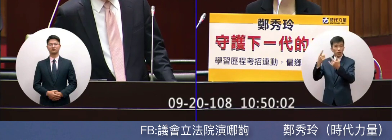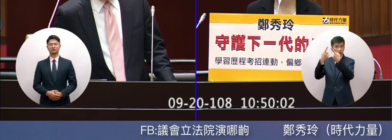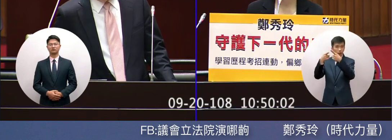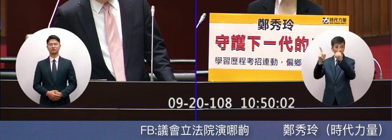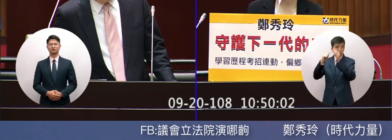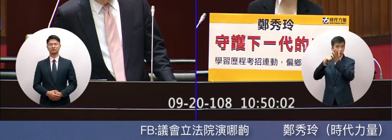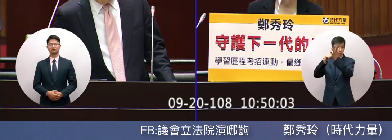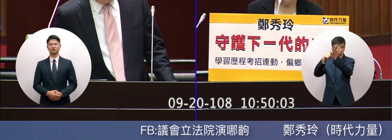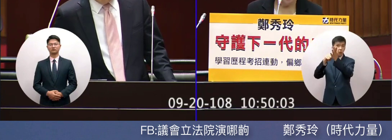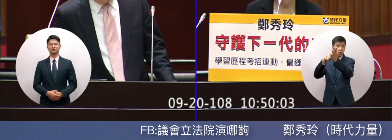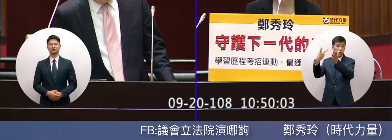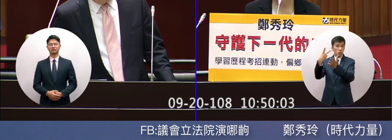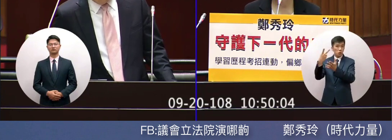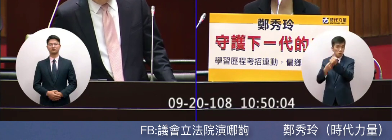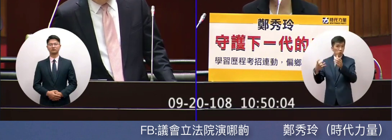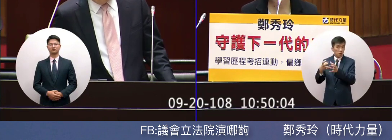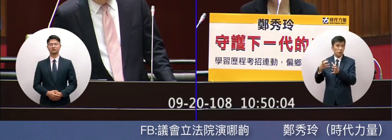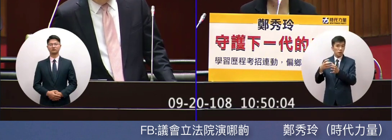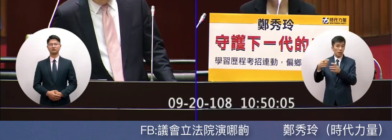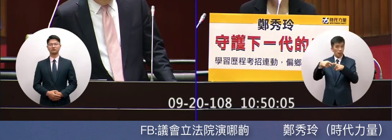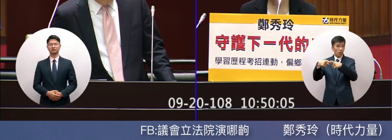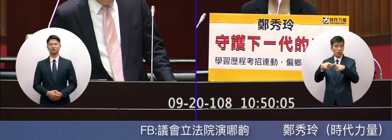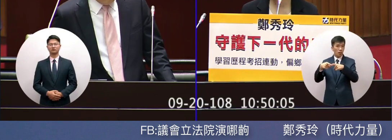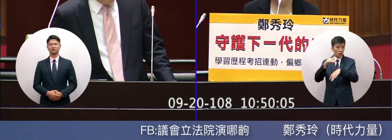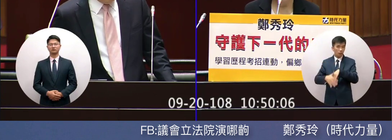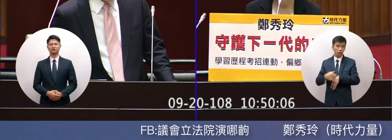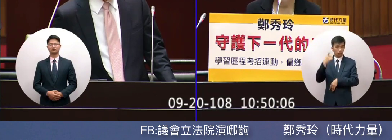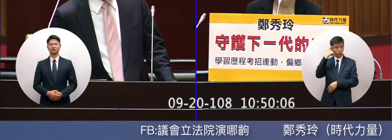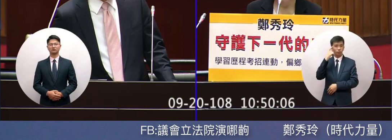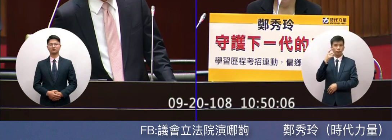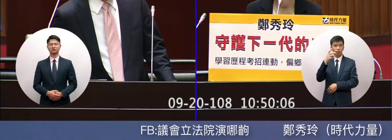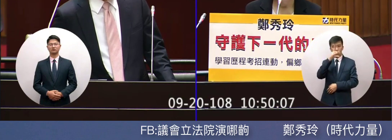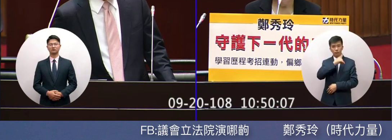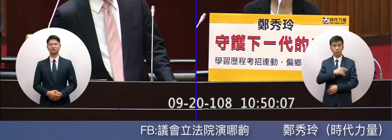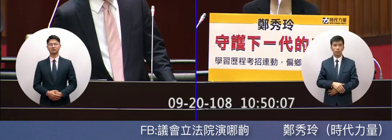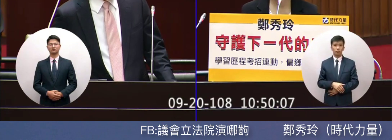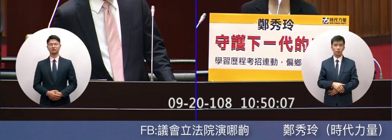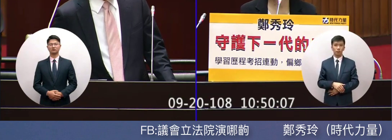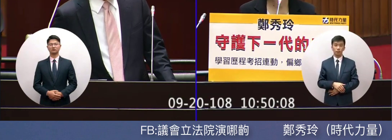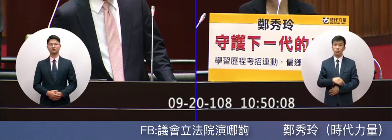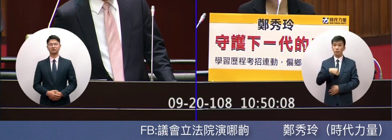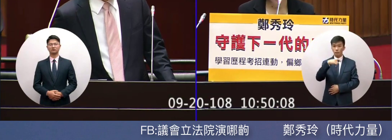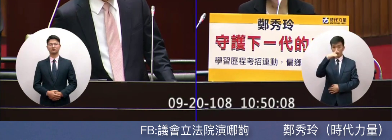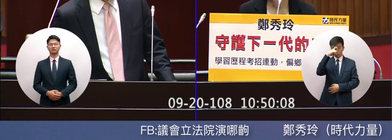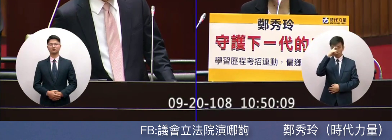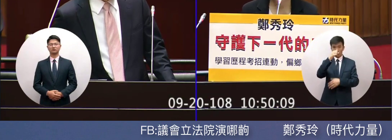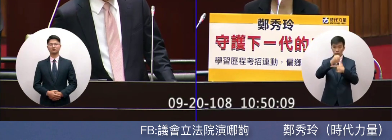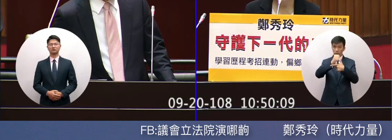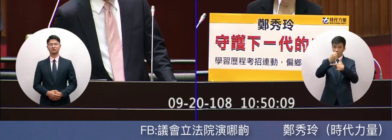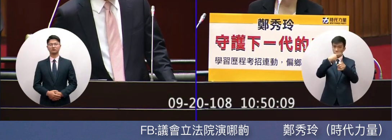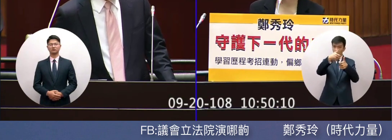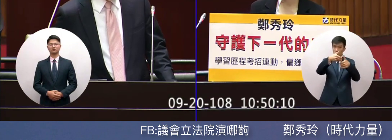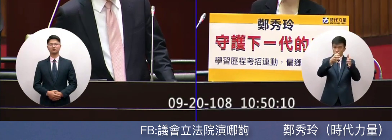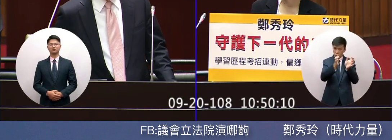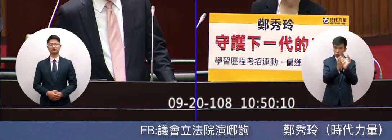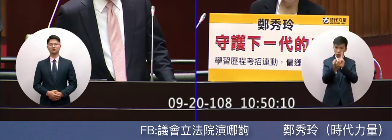申请入学要绑在一起，要互为联动呢哈，这是我非常不解的哈，所以我们建议教育部要督促